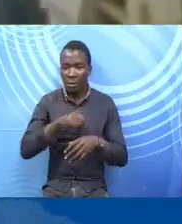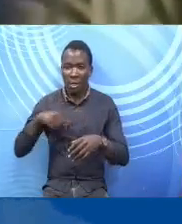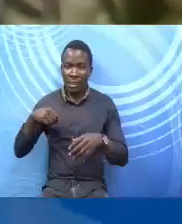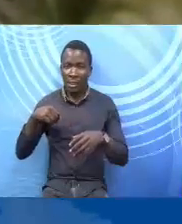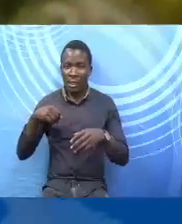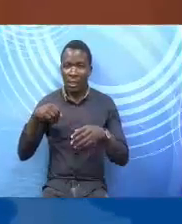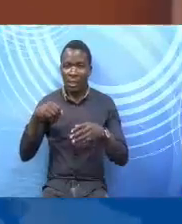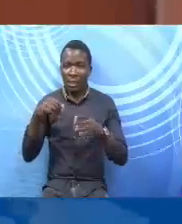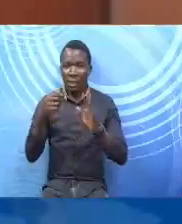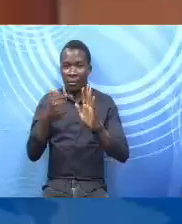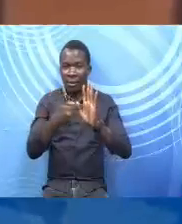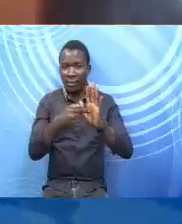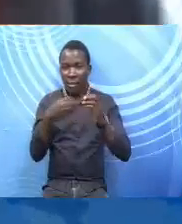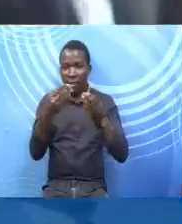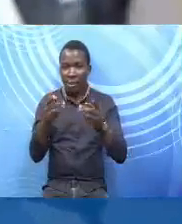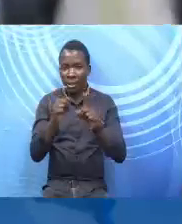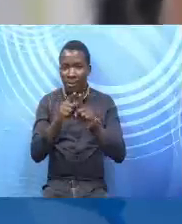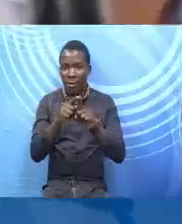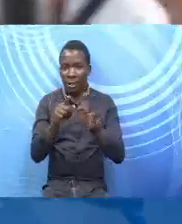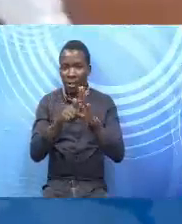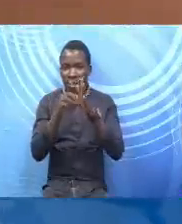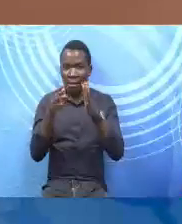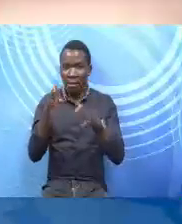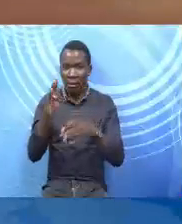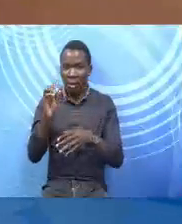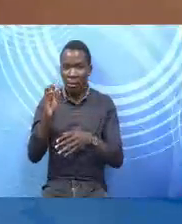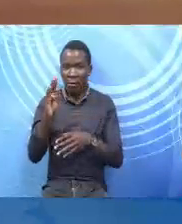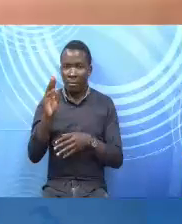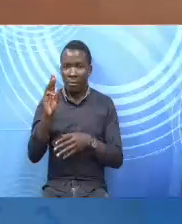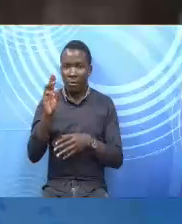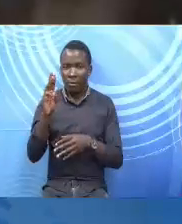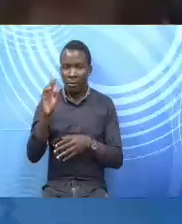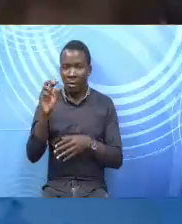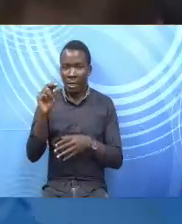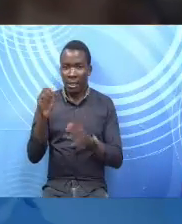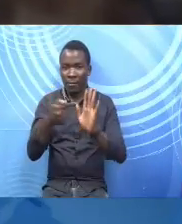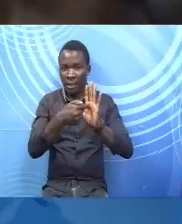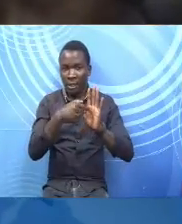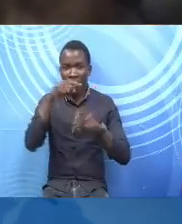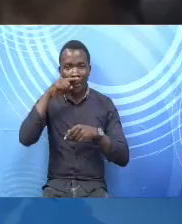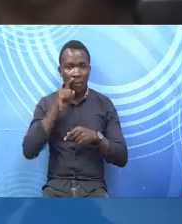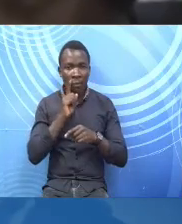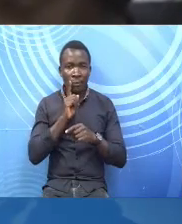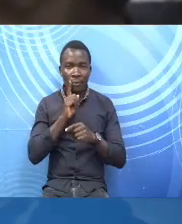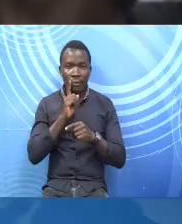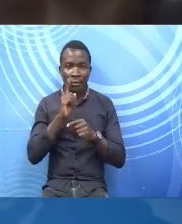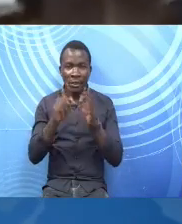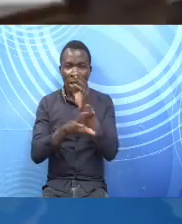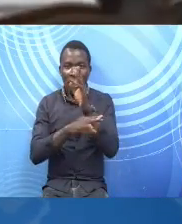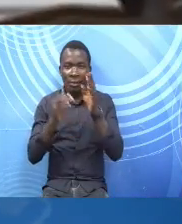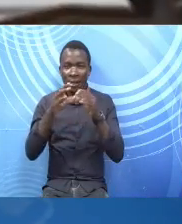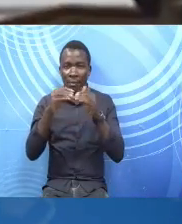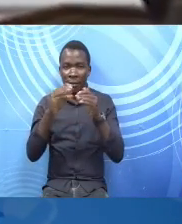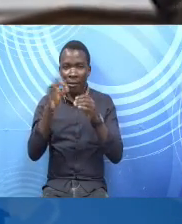byatanzwe n'abanyamategeko ba Bobi Wine yerekana ko Perezida Yoweri Kaguta Museveni yaba yaramwebye amajwi mu matora aherutse mu